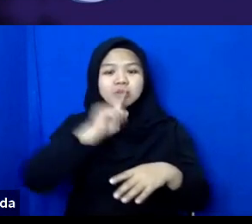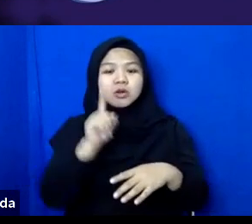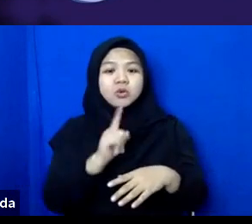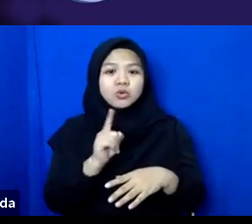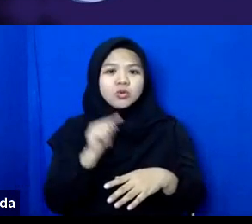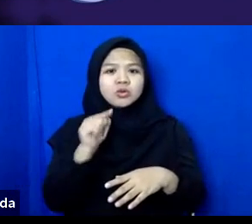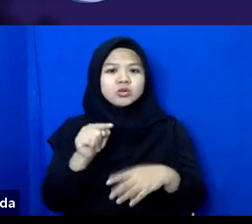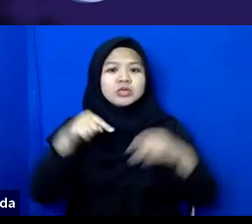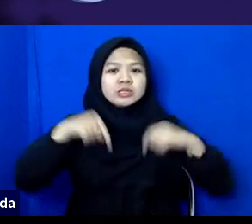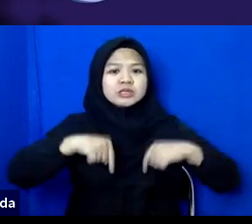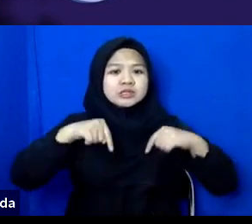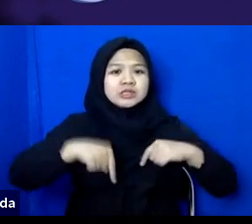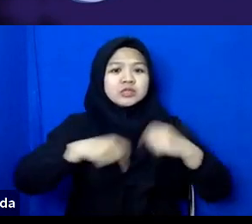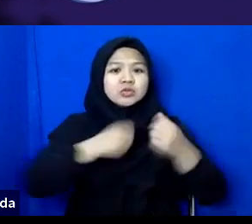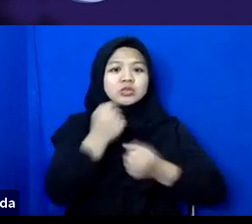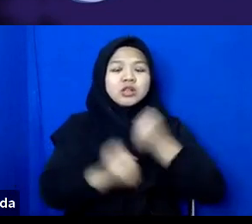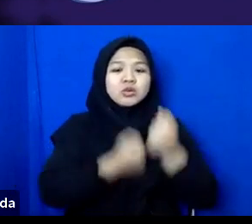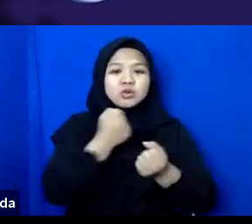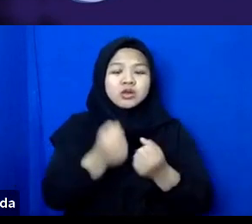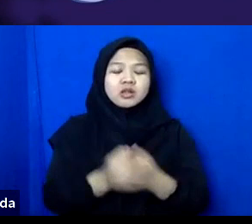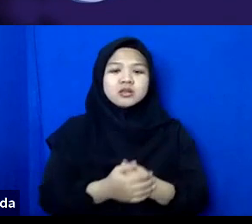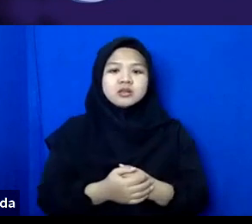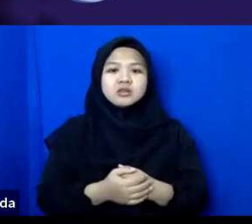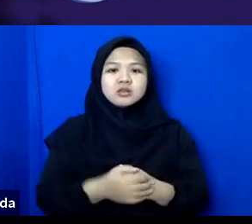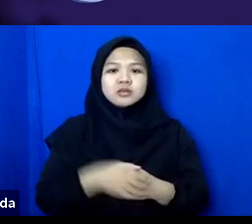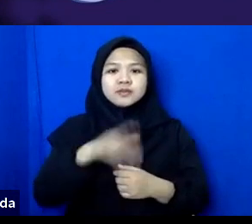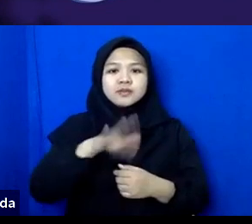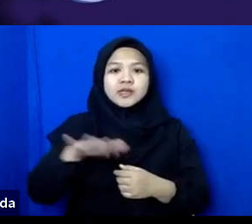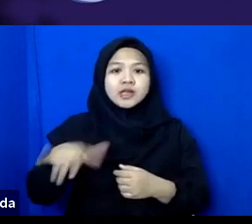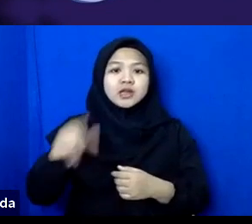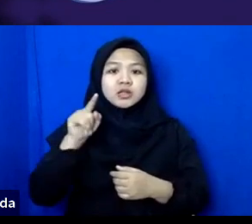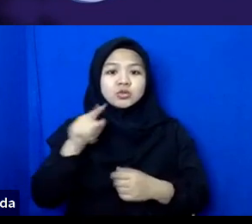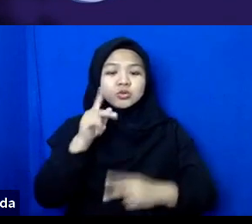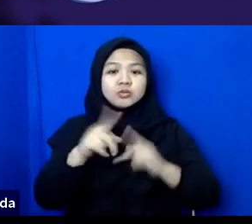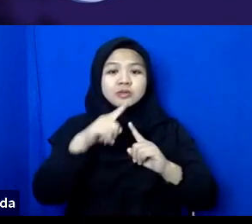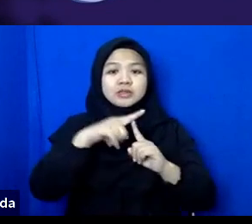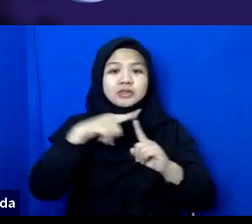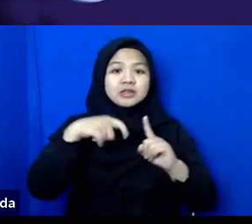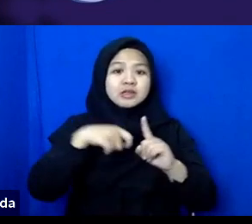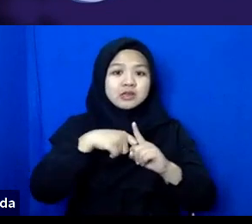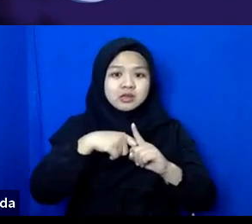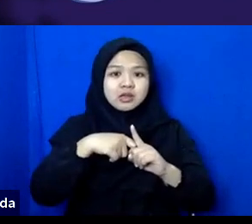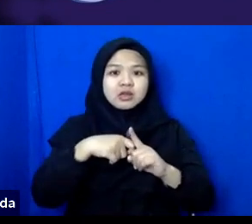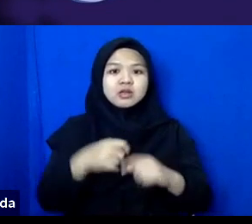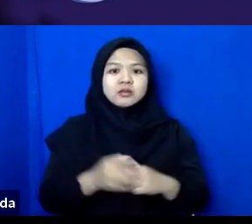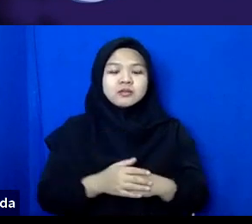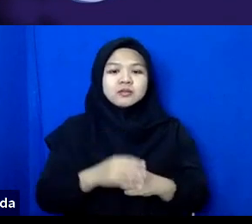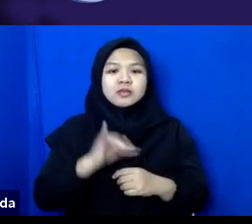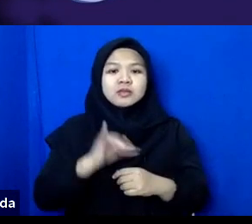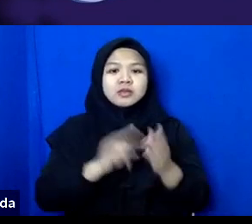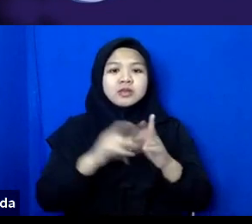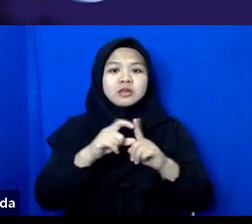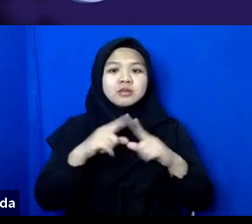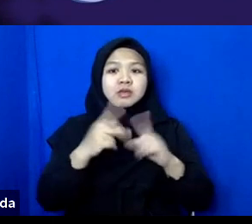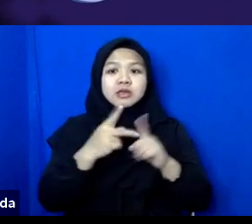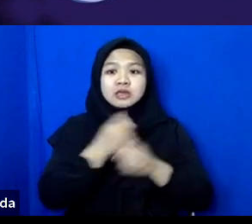gitu Memang disini itu dilakukan jadi anak-anak itu ketika TK jadi ke yang Baidah cerita